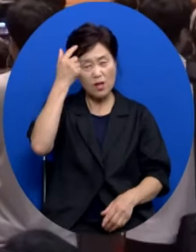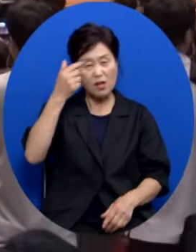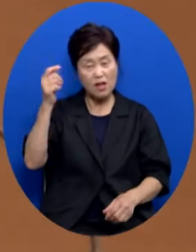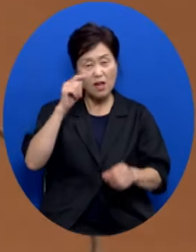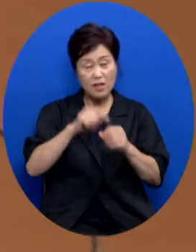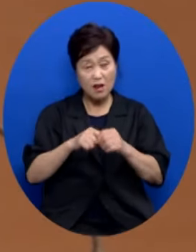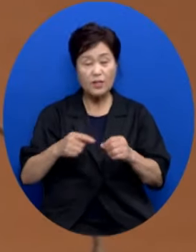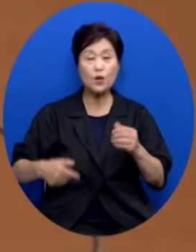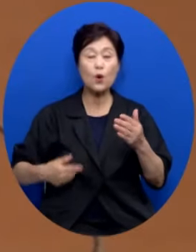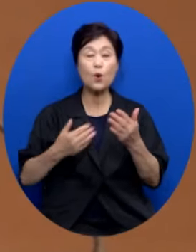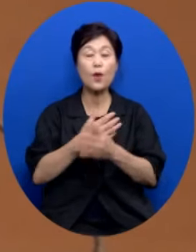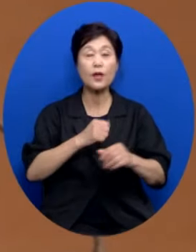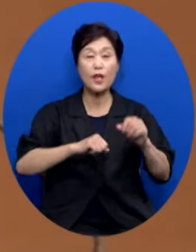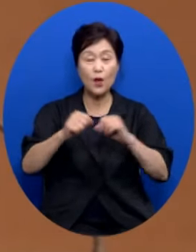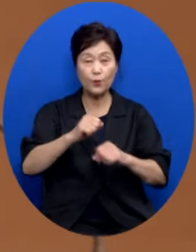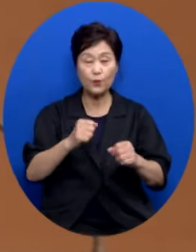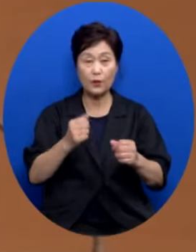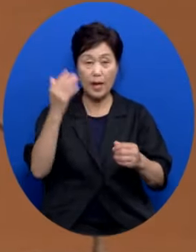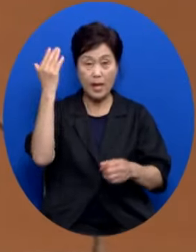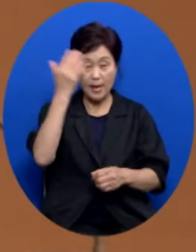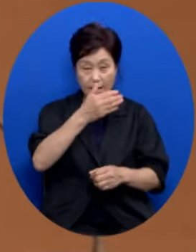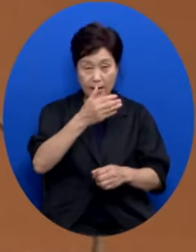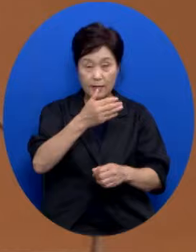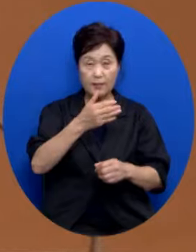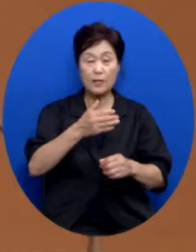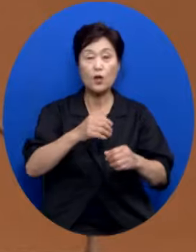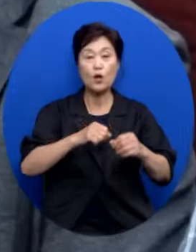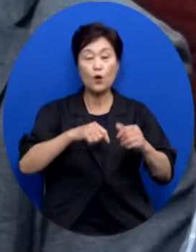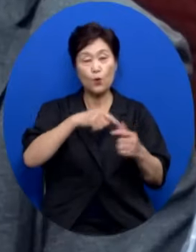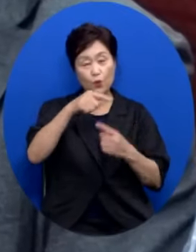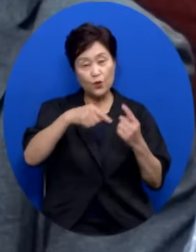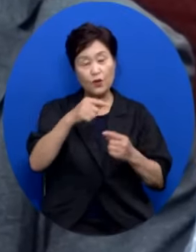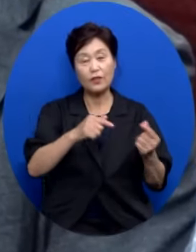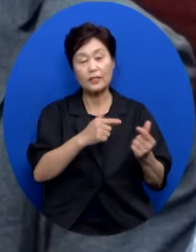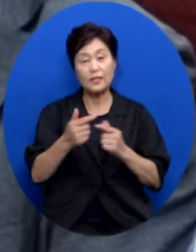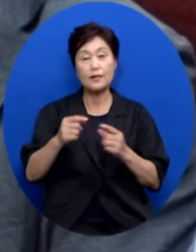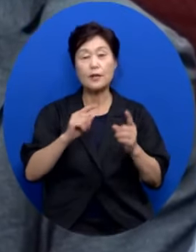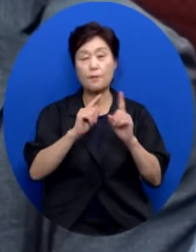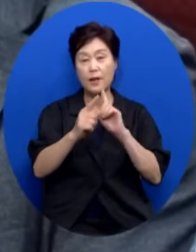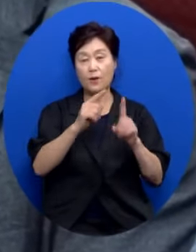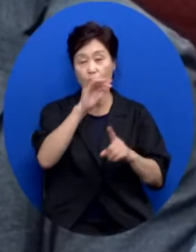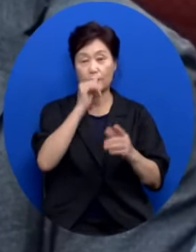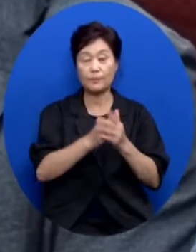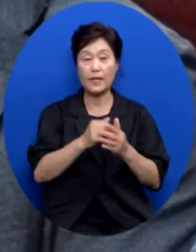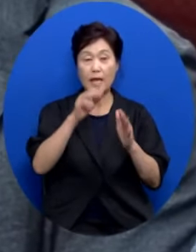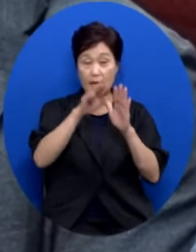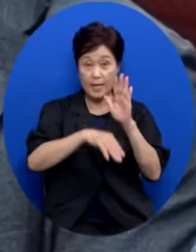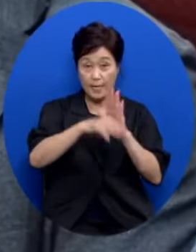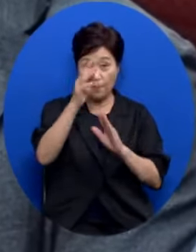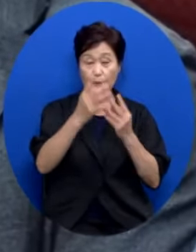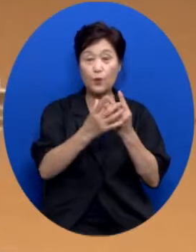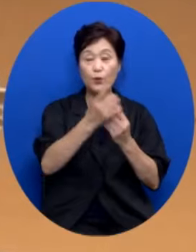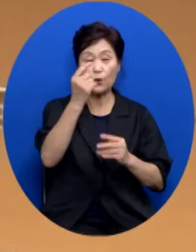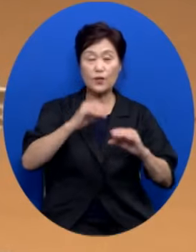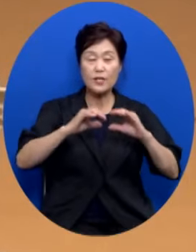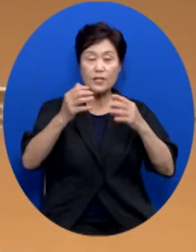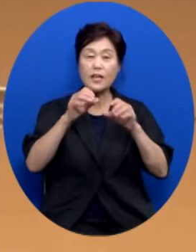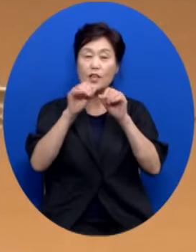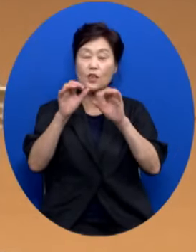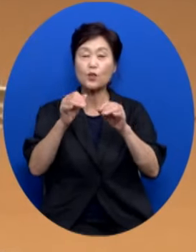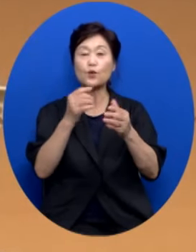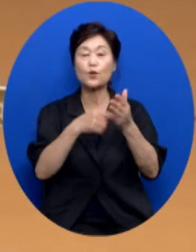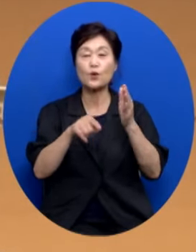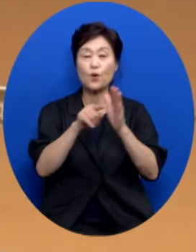운동과 투명한 운영을 강조했습니다 또 총회 연금의 안정적인 운영 남북통일 및 세계 선교를 위한 비전을